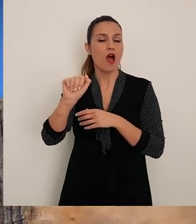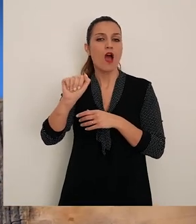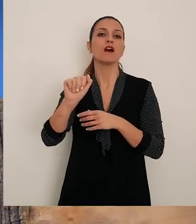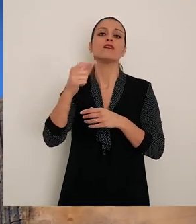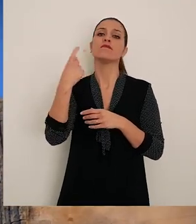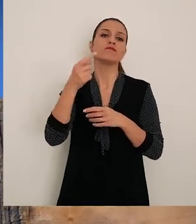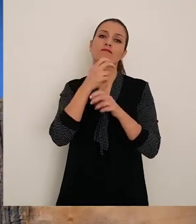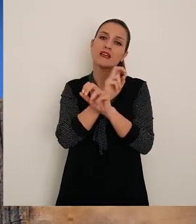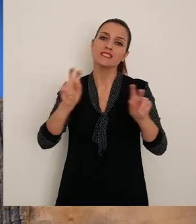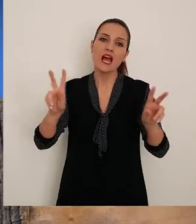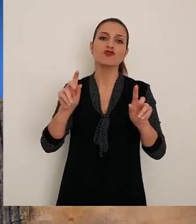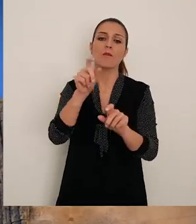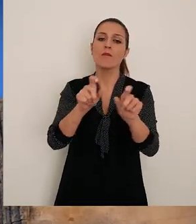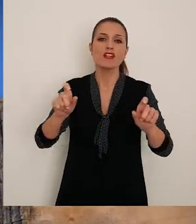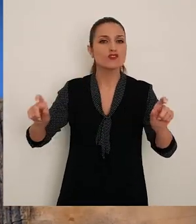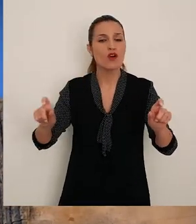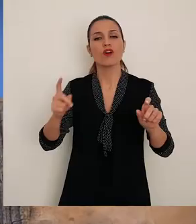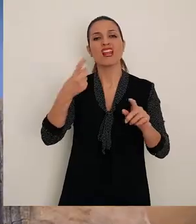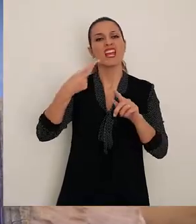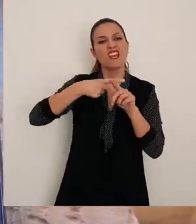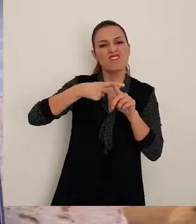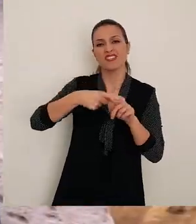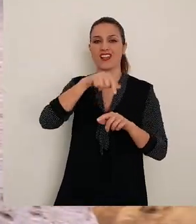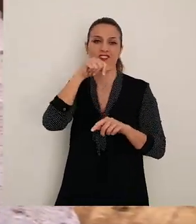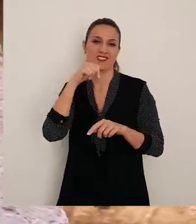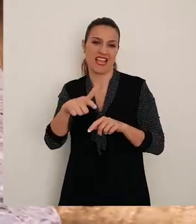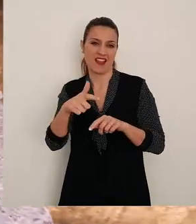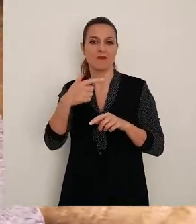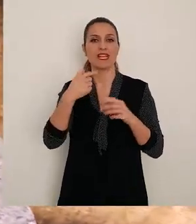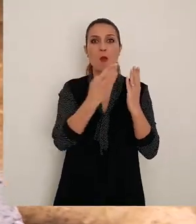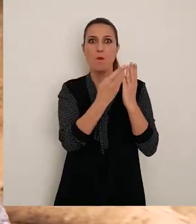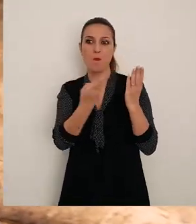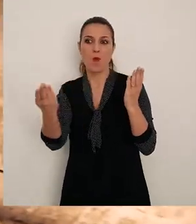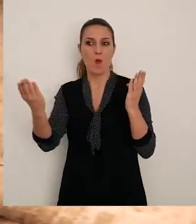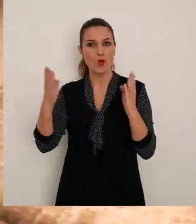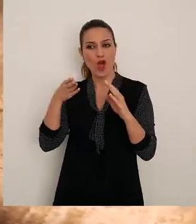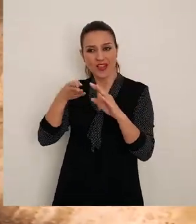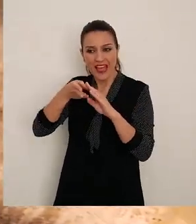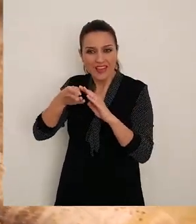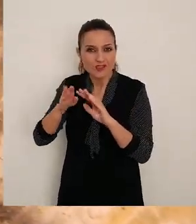avere invidia di tutto ciò che la cinta muraria racchiude ancora oggi al suo interno.